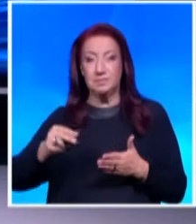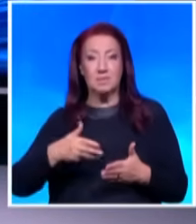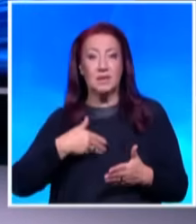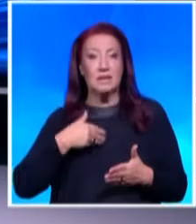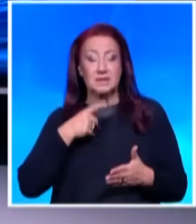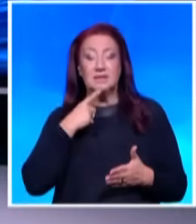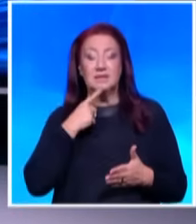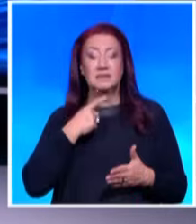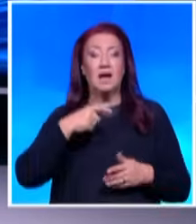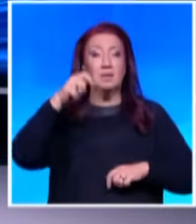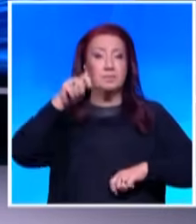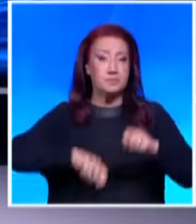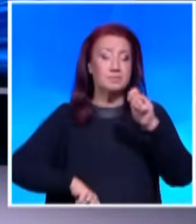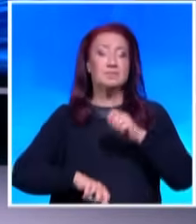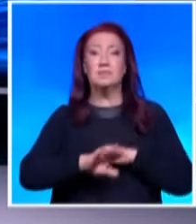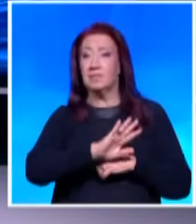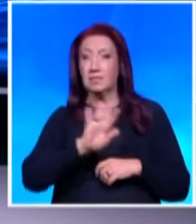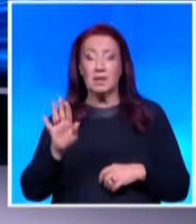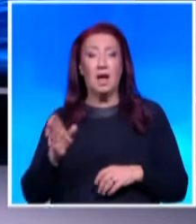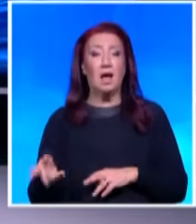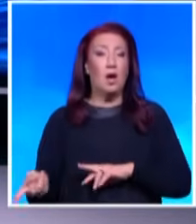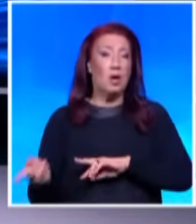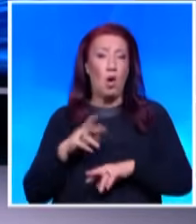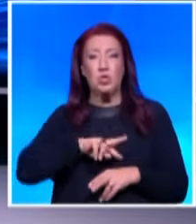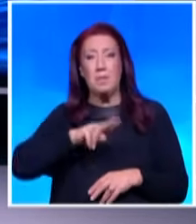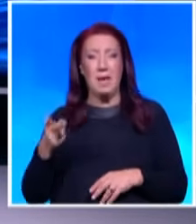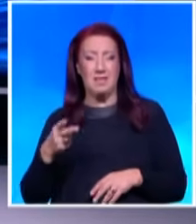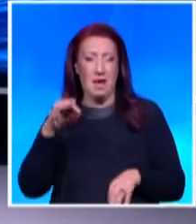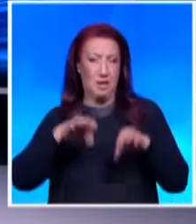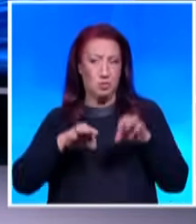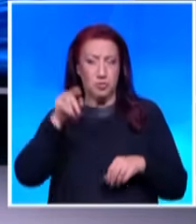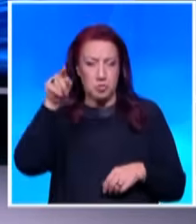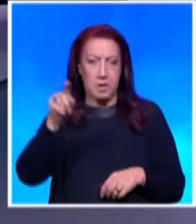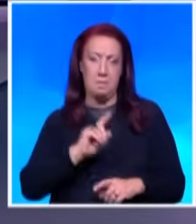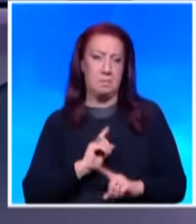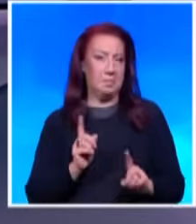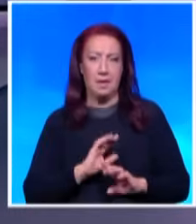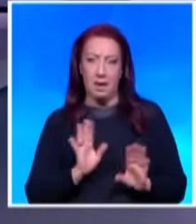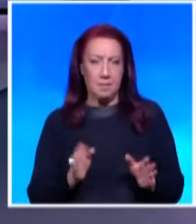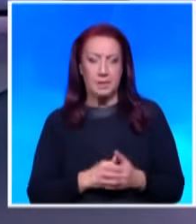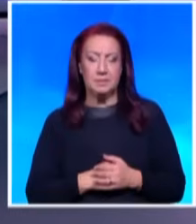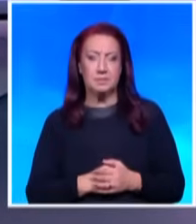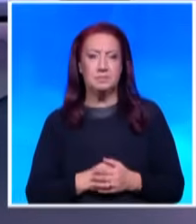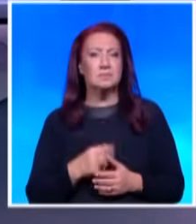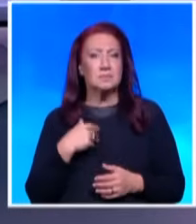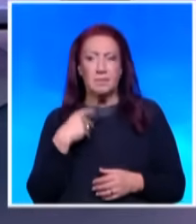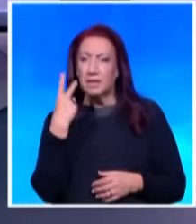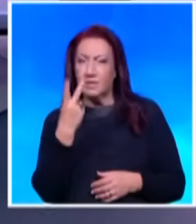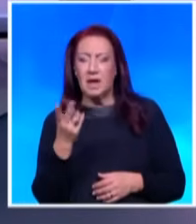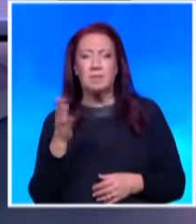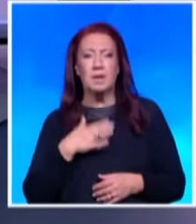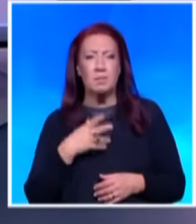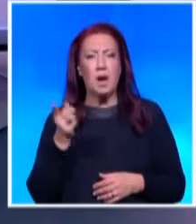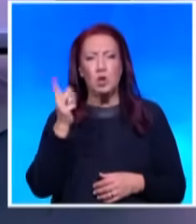там няма. На този фон днес се разбра и за други изборни нарушения. Гергана Венкова по темата сега. Добър вечер, Гери.